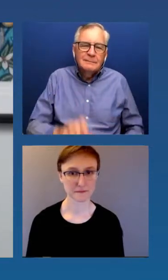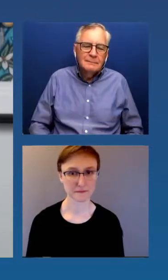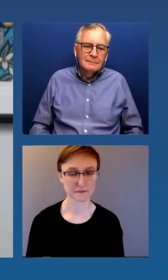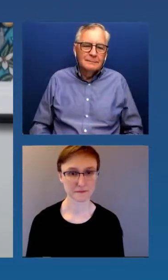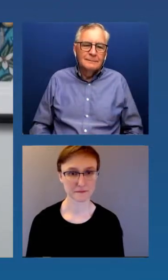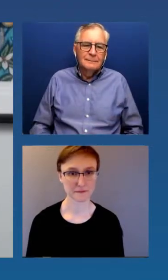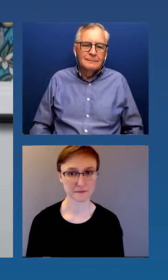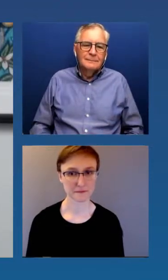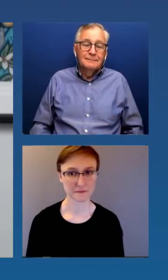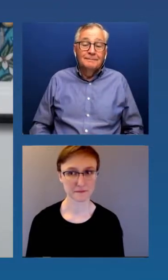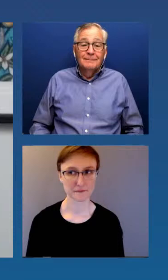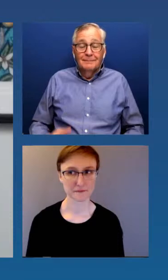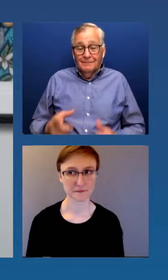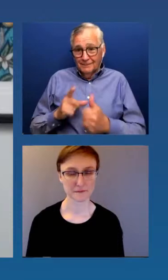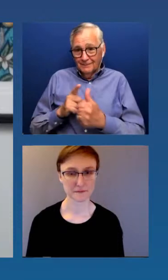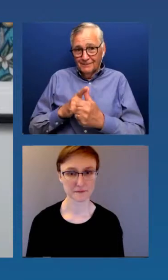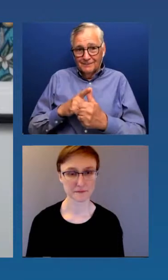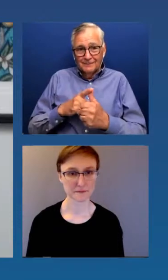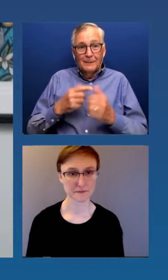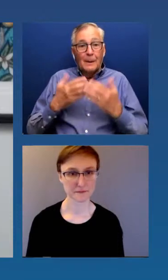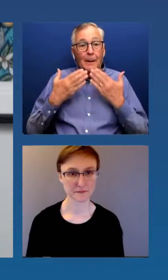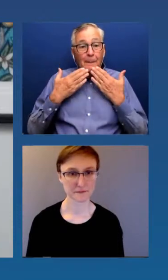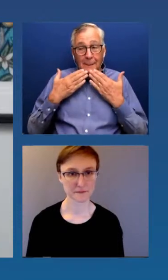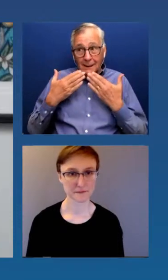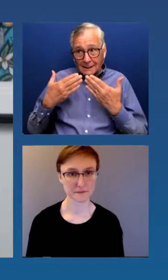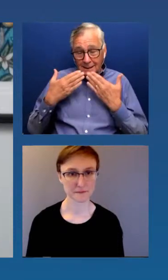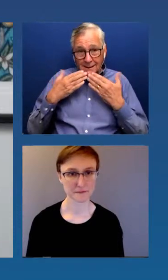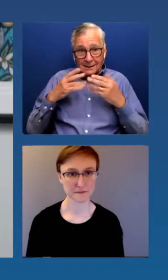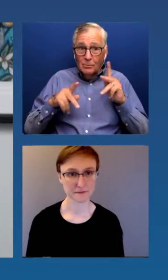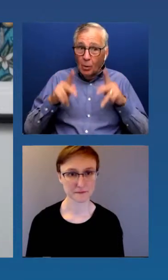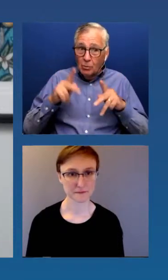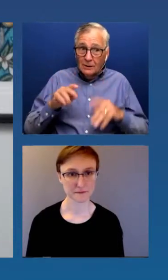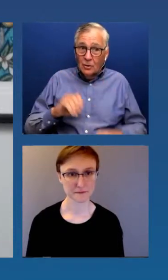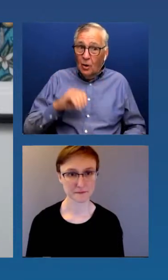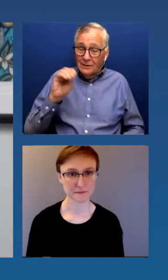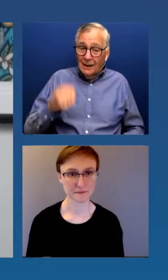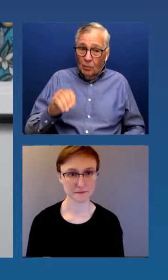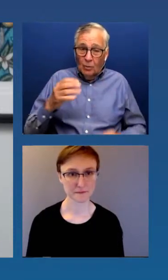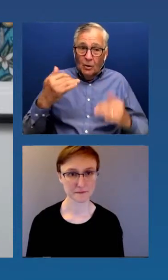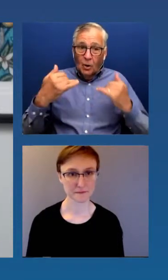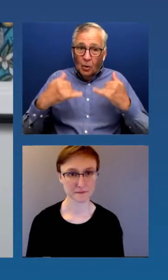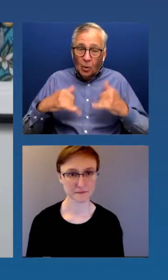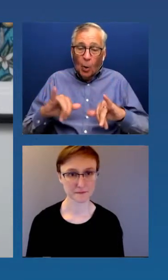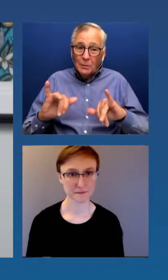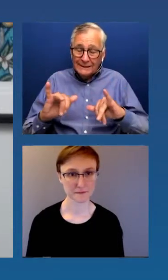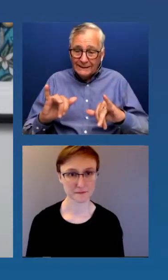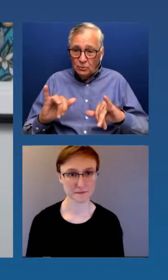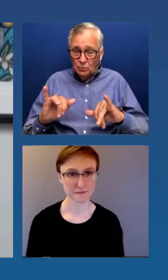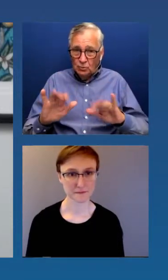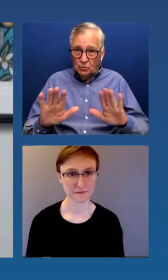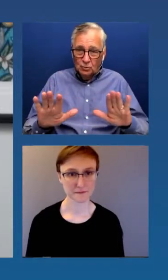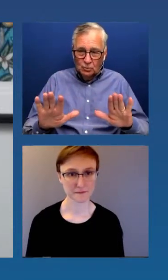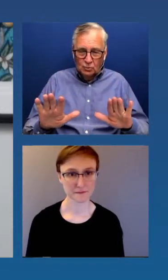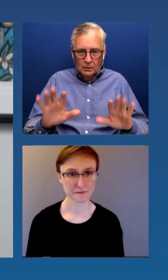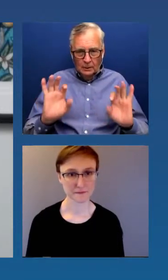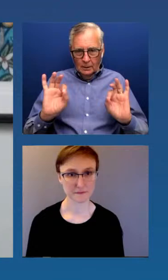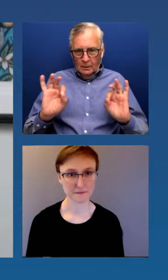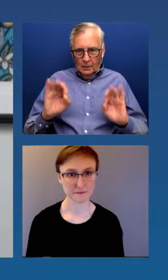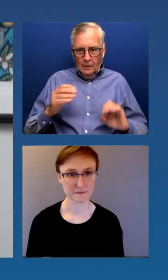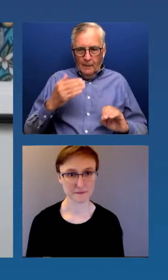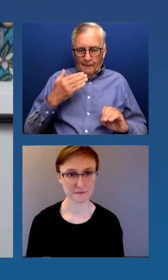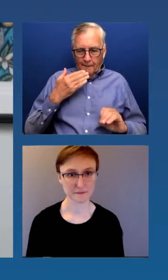Je voudrais dire merci à toute la population à Ottawa qui continue de contribuer le bon taux